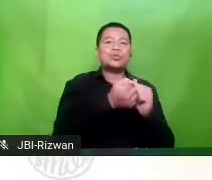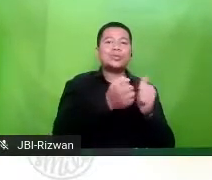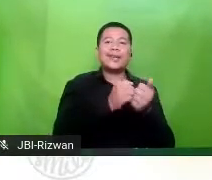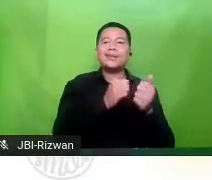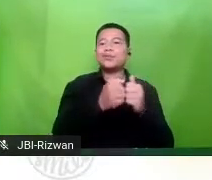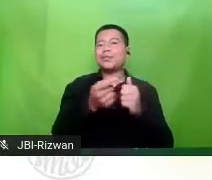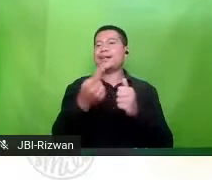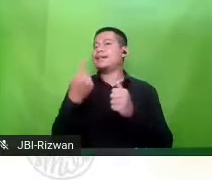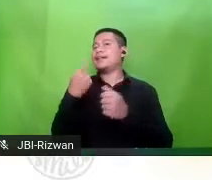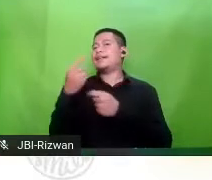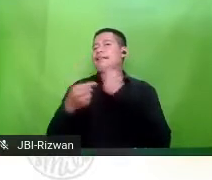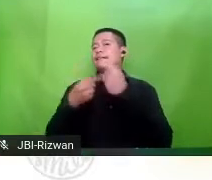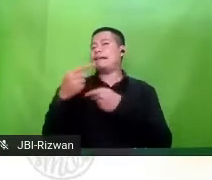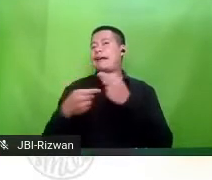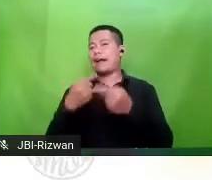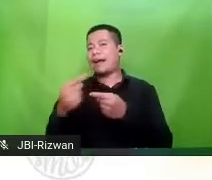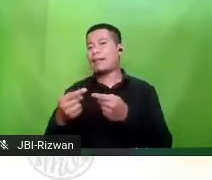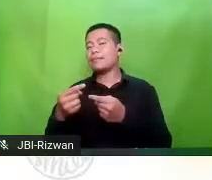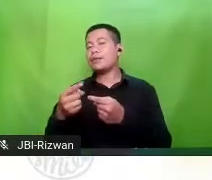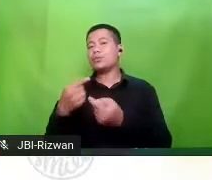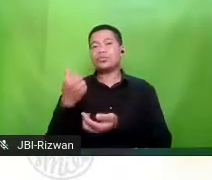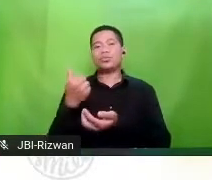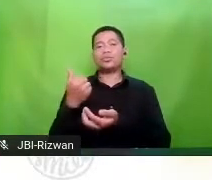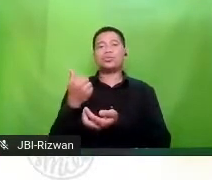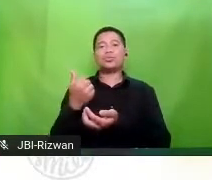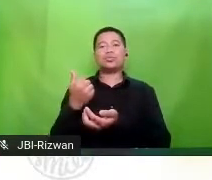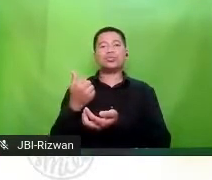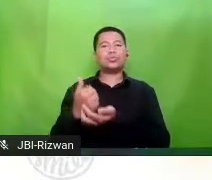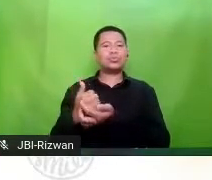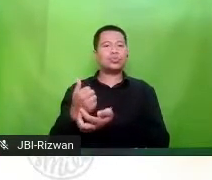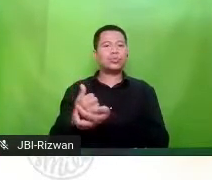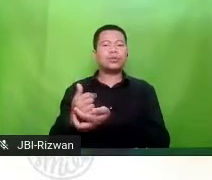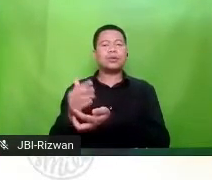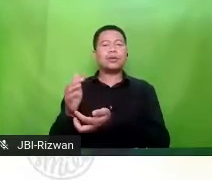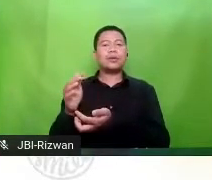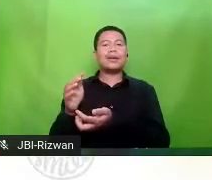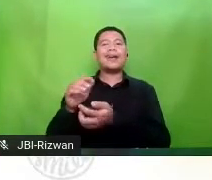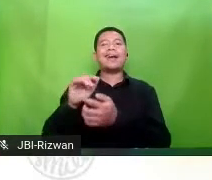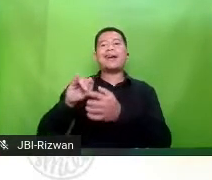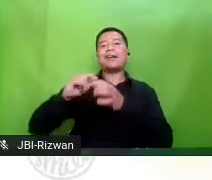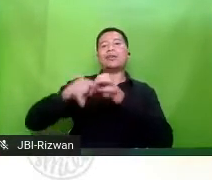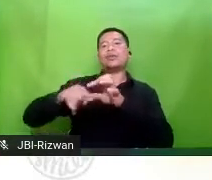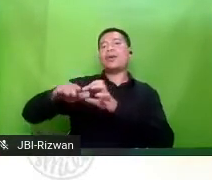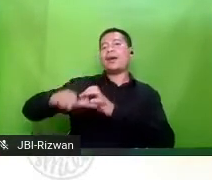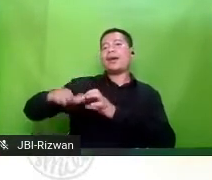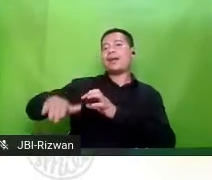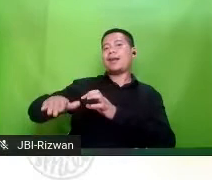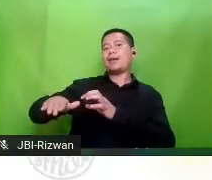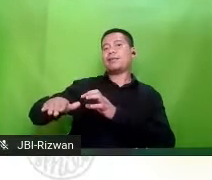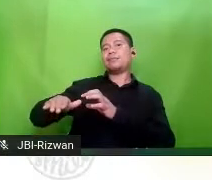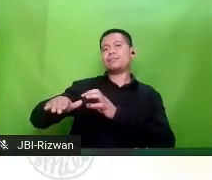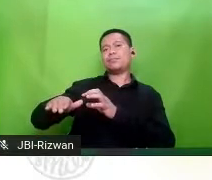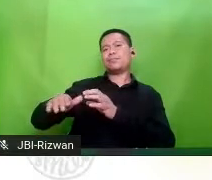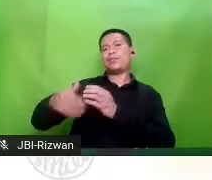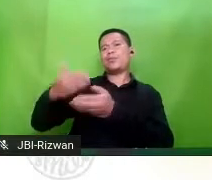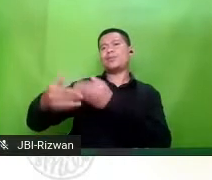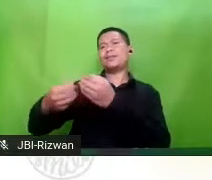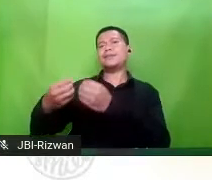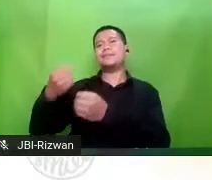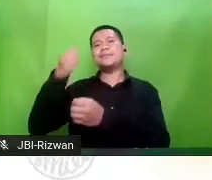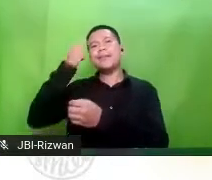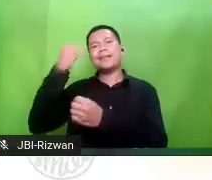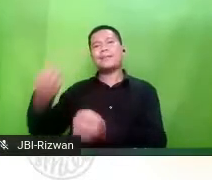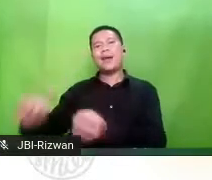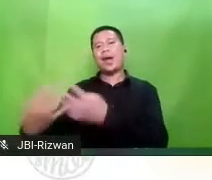tidak hanya juga sebetulnya IQ yang dimiliki anak yang mempengaruhi proses belajar itu. Karena